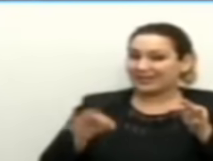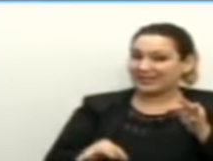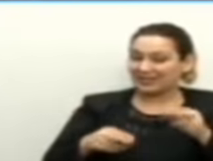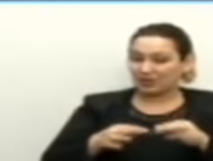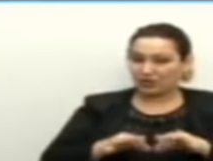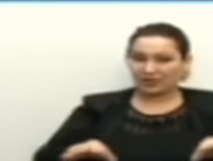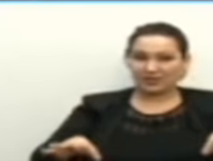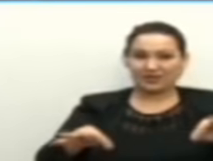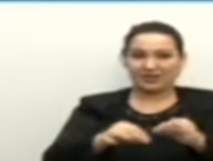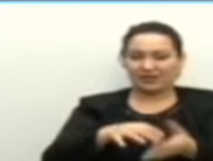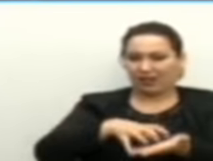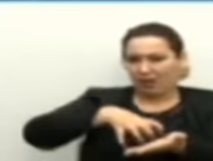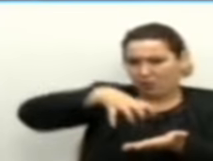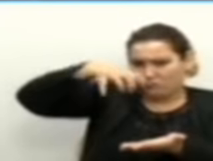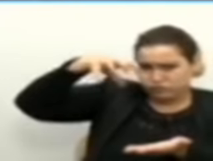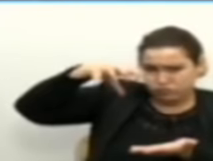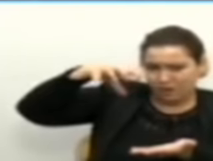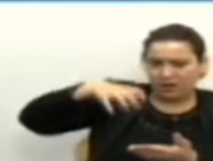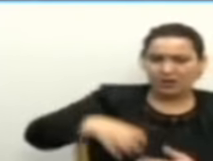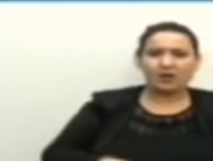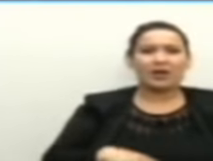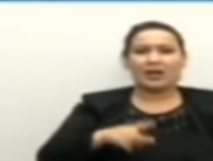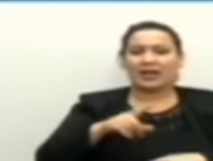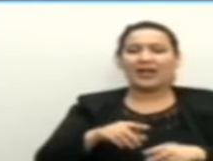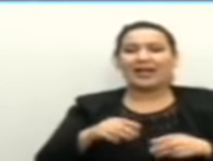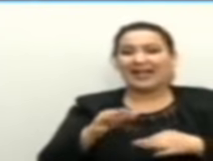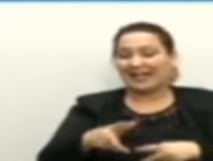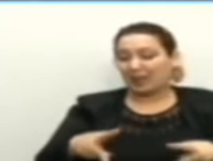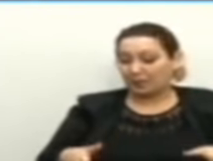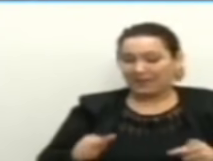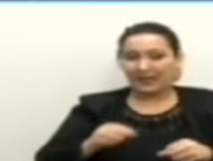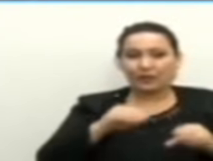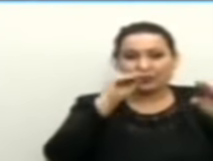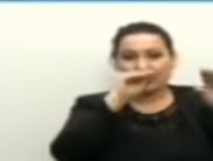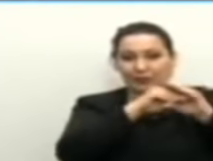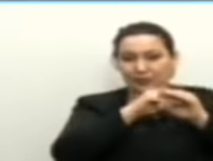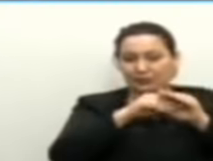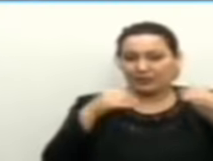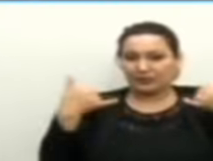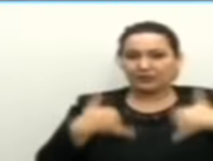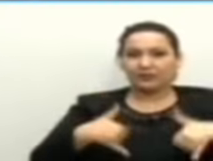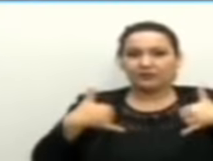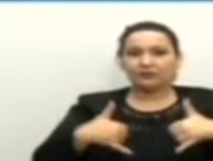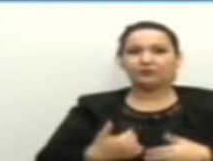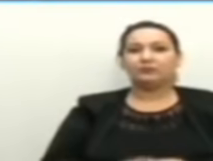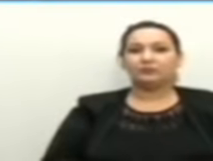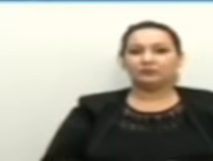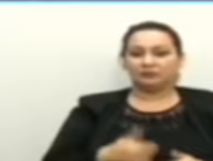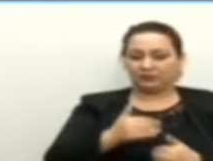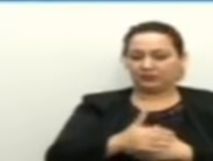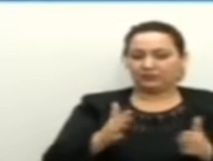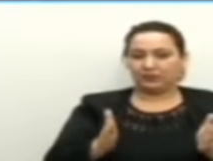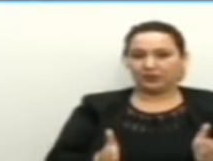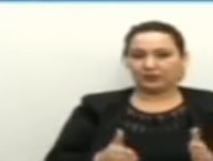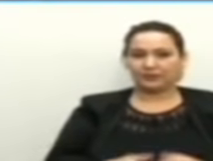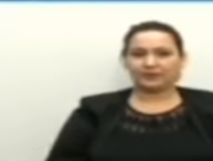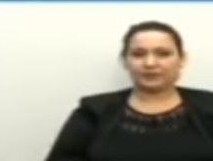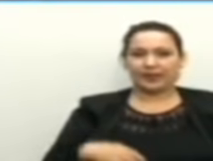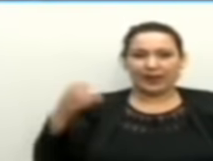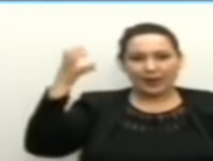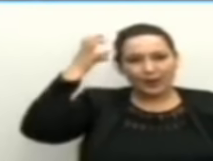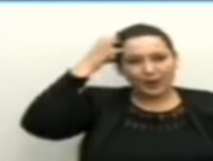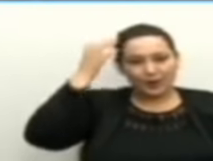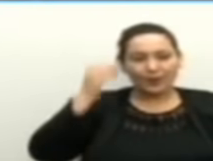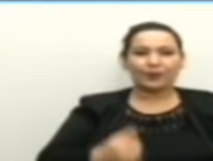الوطنية ومعدل التضخم والوضع الاقتصادي والمالي العام للبلاد. وضمن هذا الإطار، فالحكومة